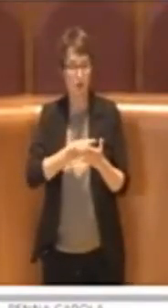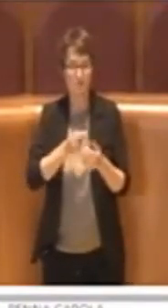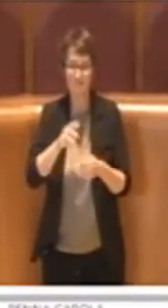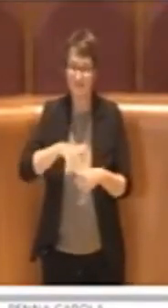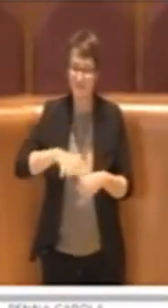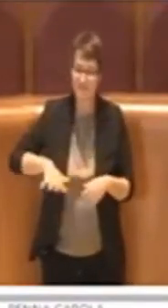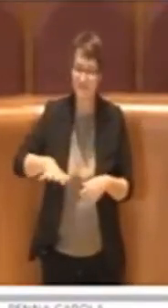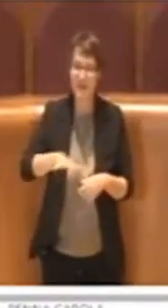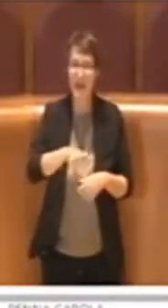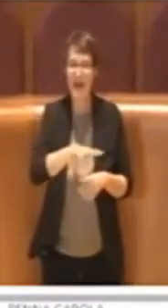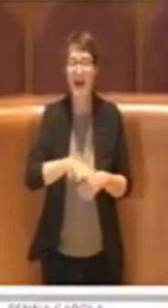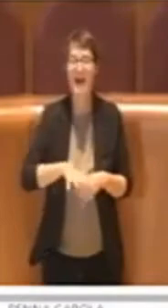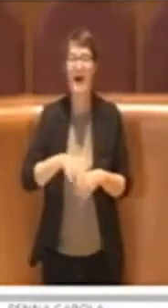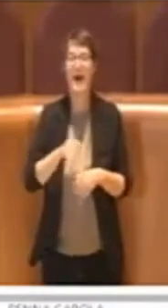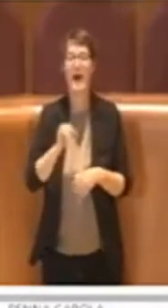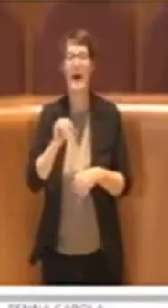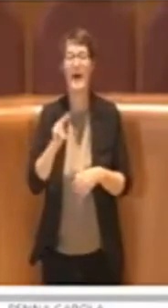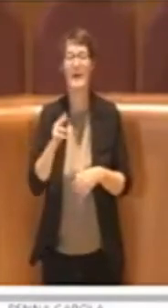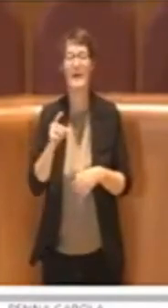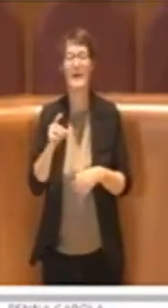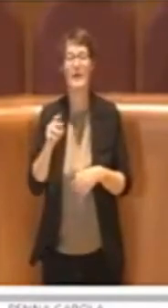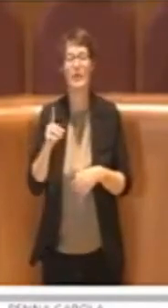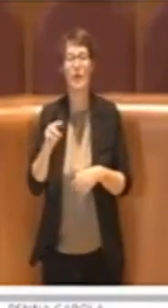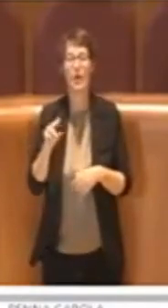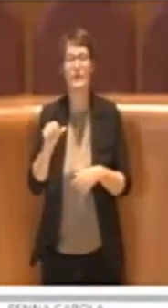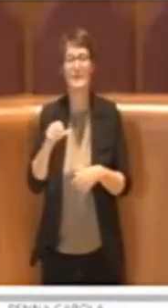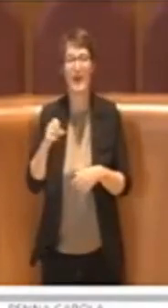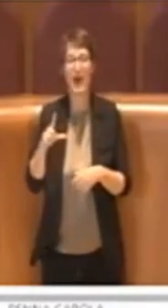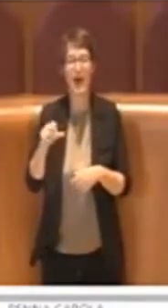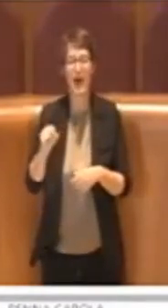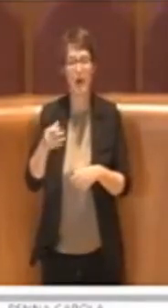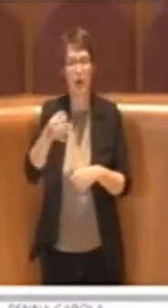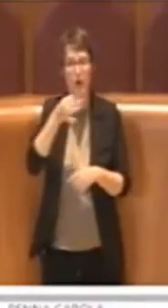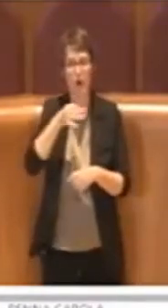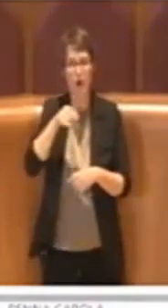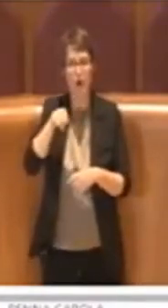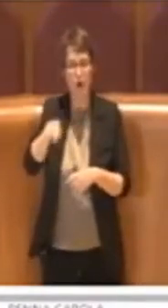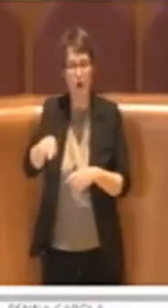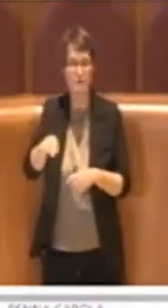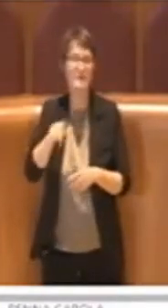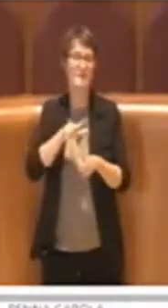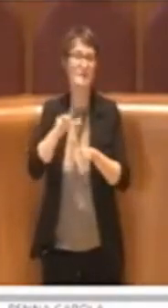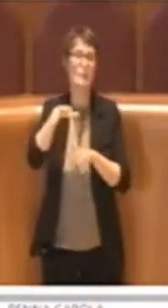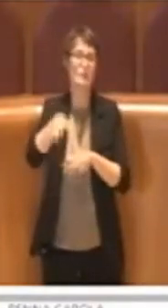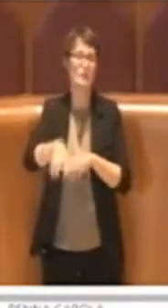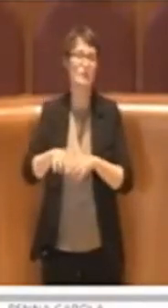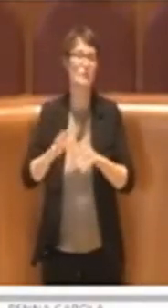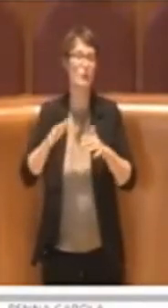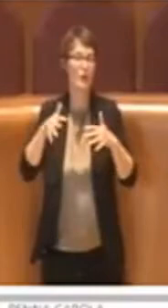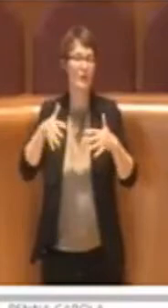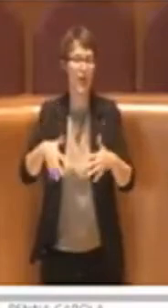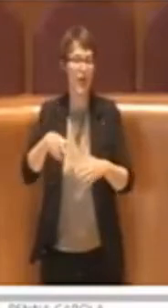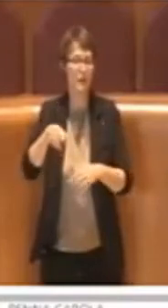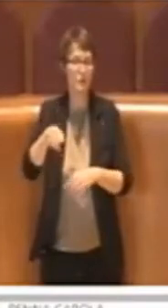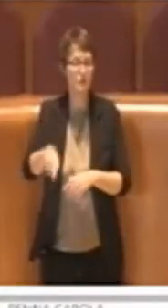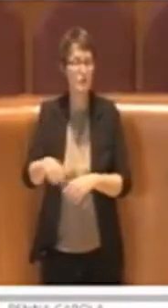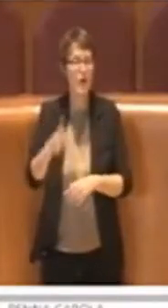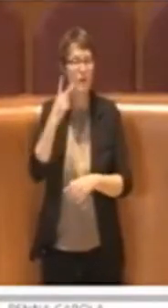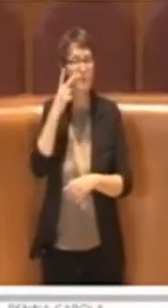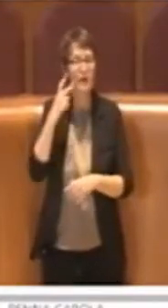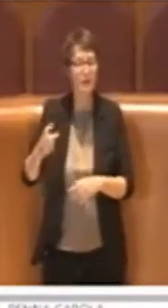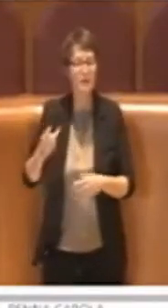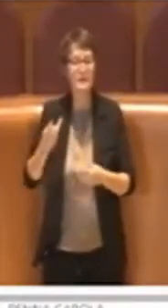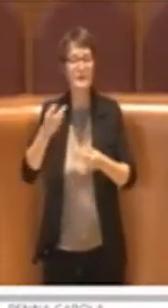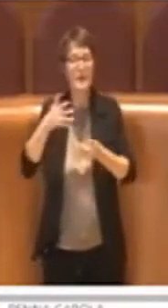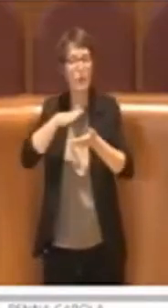dell'idroscalo di Ostia, quindi municipio decimo, in cui è prevista la riqualificazione totale dell'area con la valorizzazione ambientale e